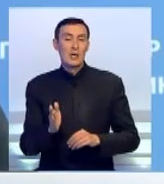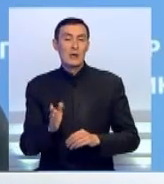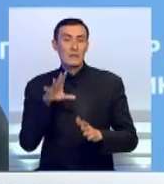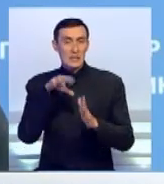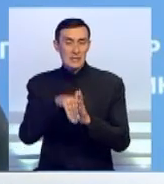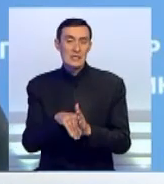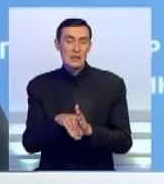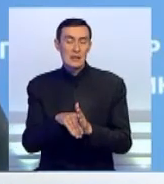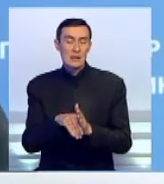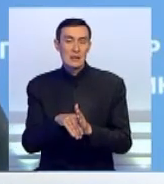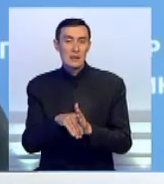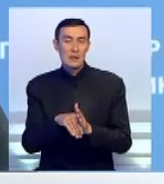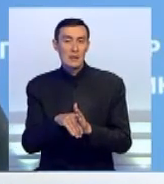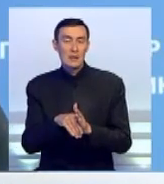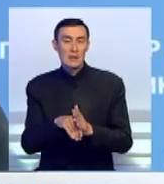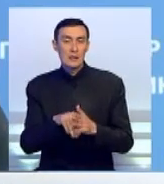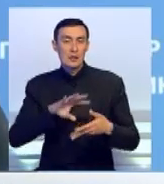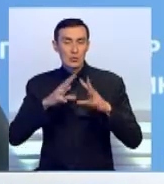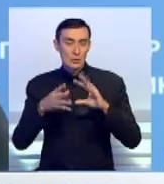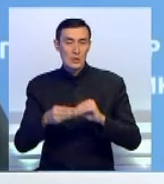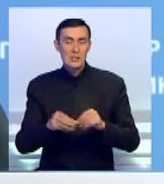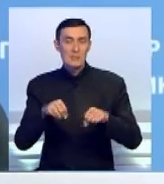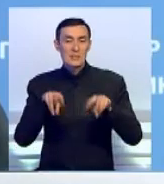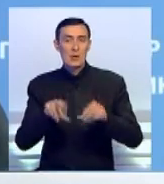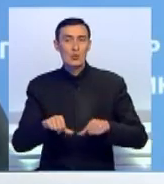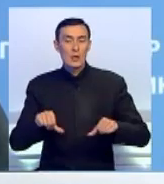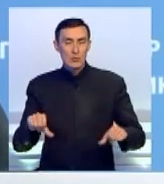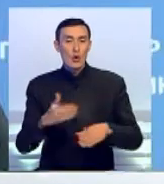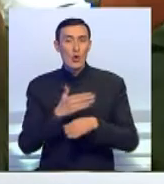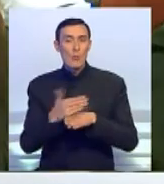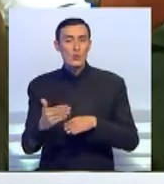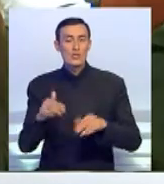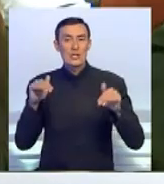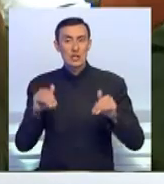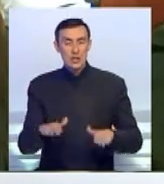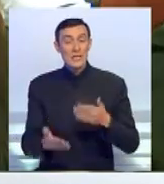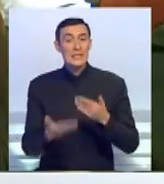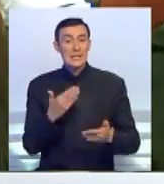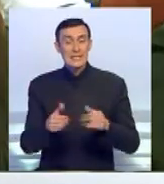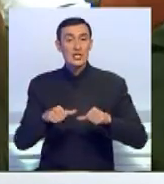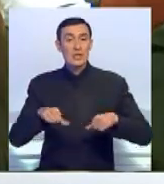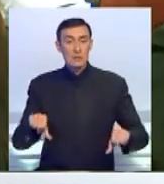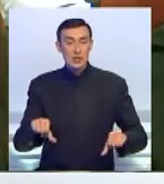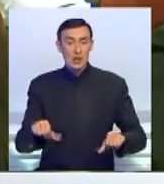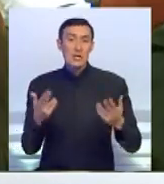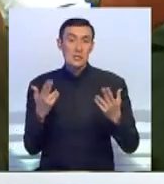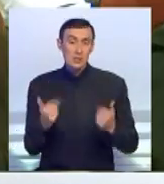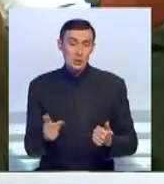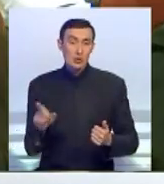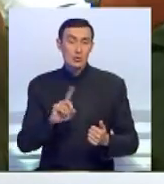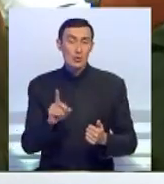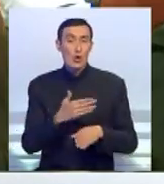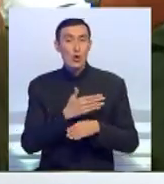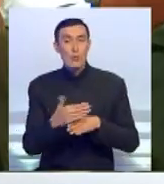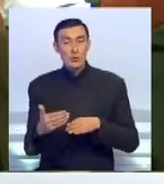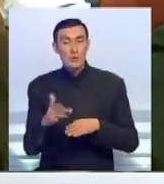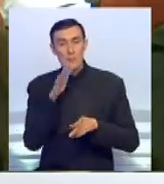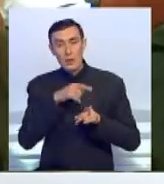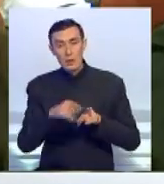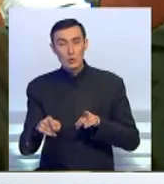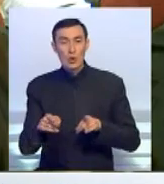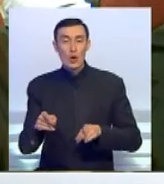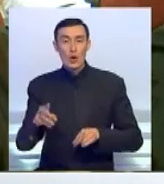носиться результат передачи на специальную комиссию. Уже после решения, если комиссия посчитает, что после определенного периода передача